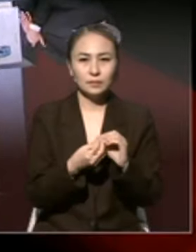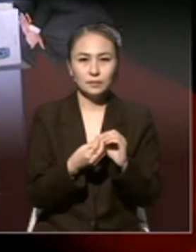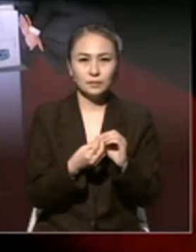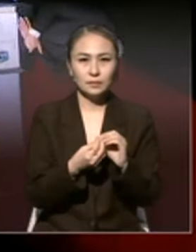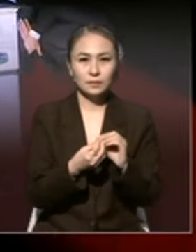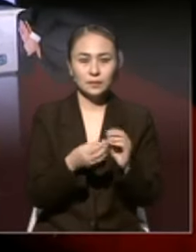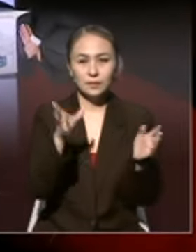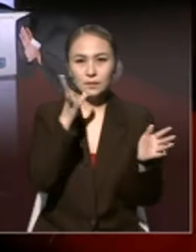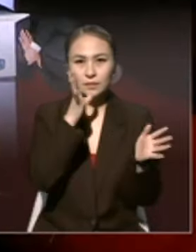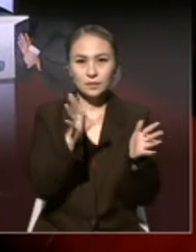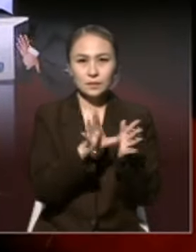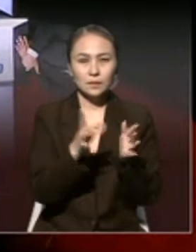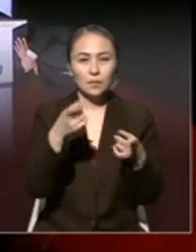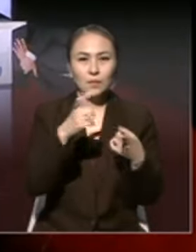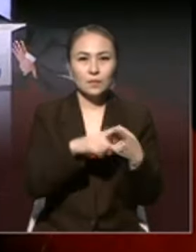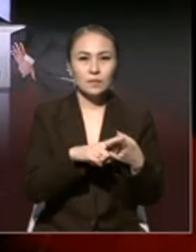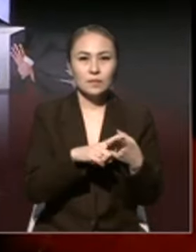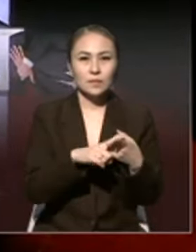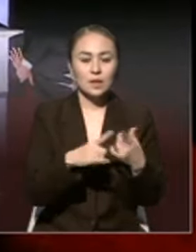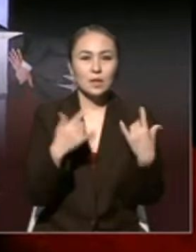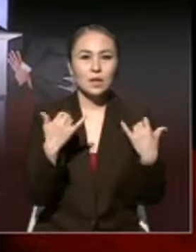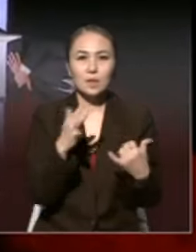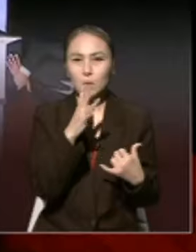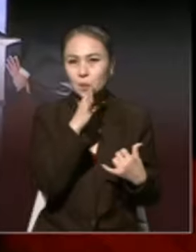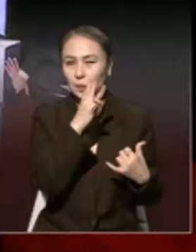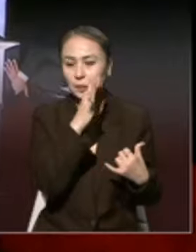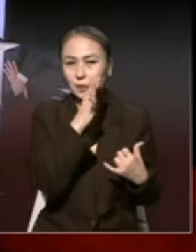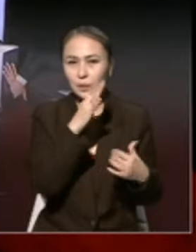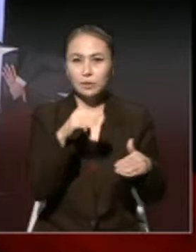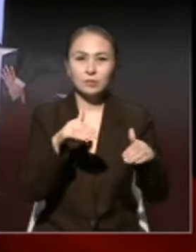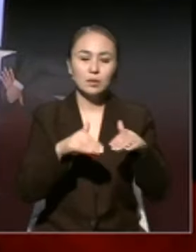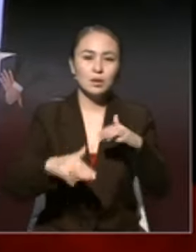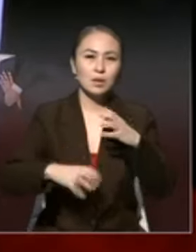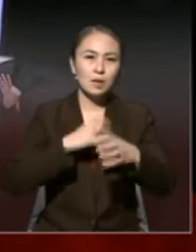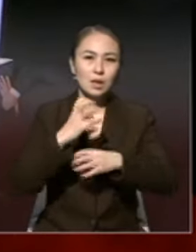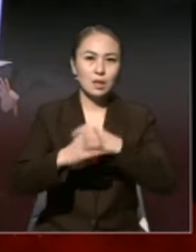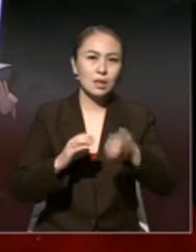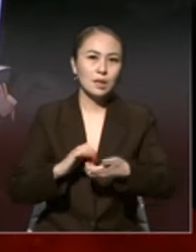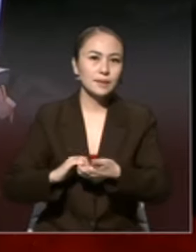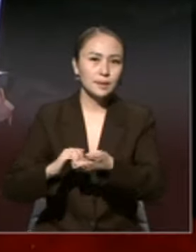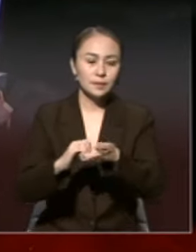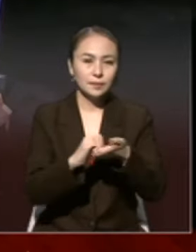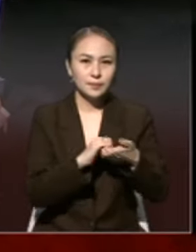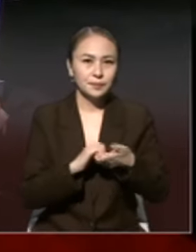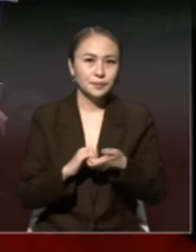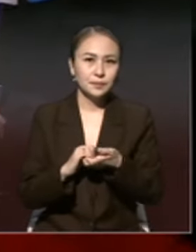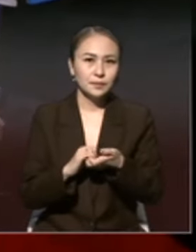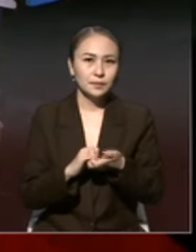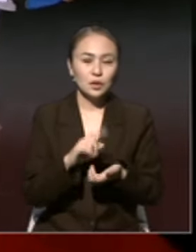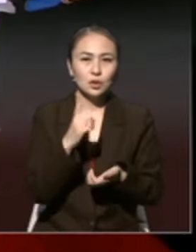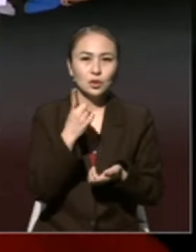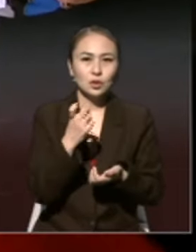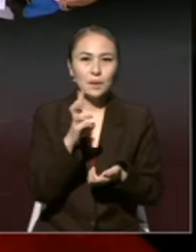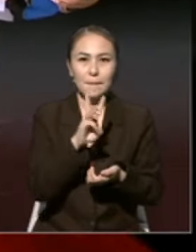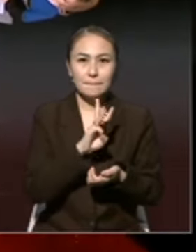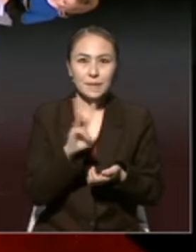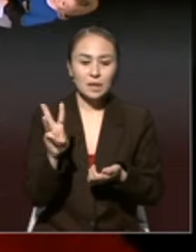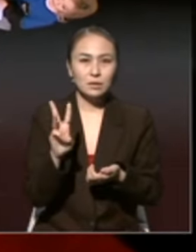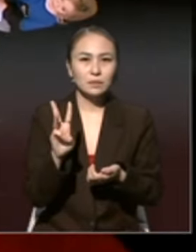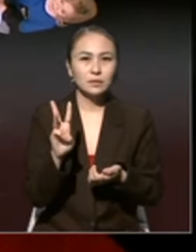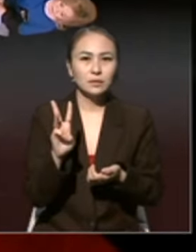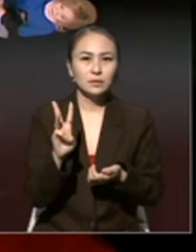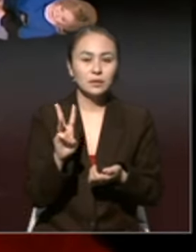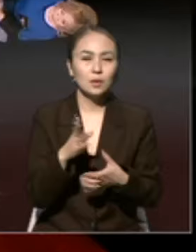еріктілер бойынша сұрадыңыз. Қазіргі күнде Қазақстан халқы ассамблеясы 100 миллиондан астам